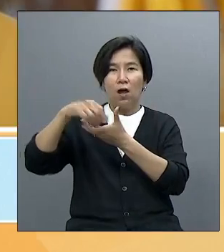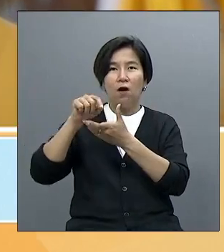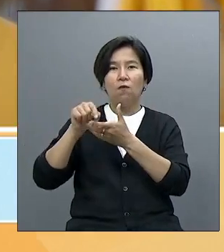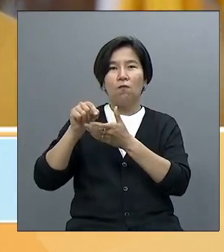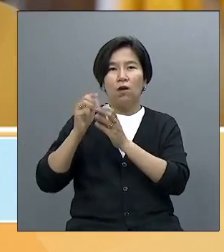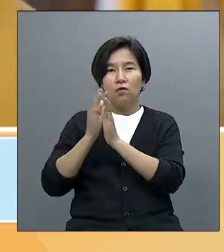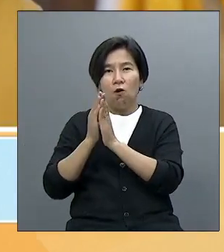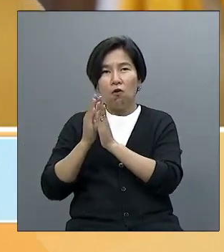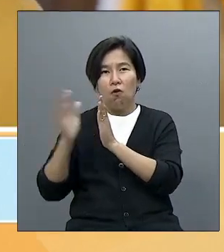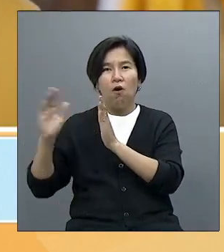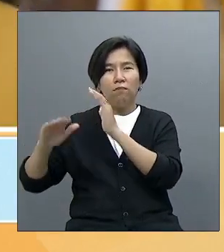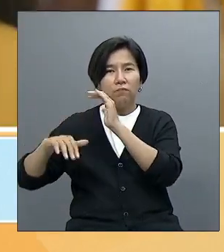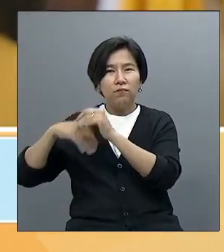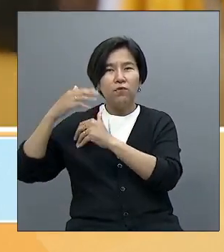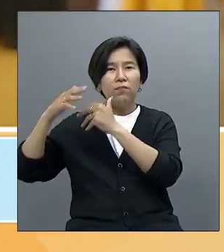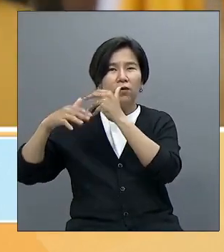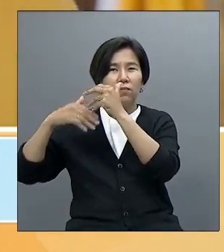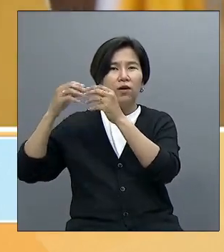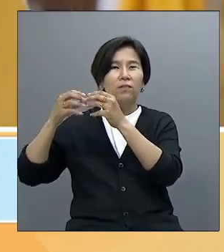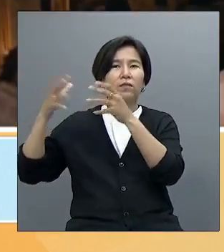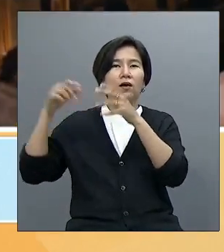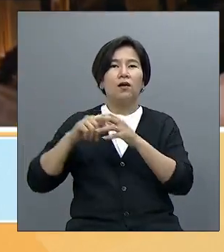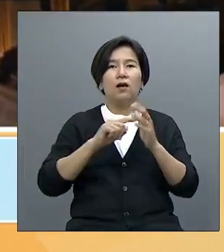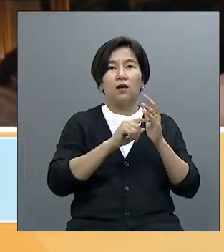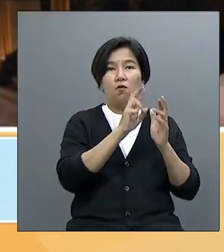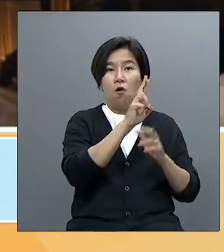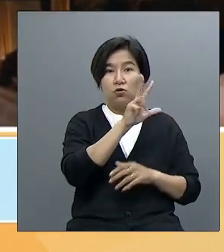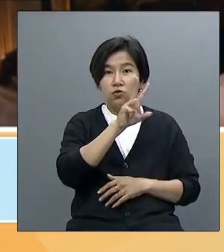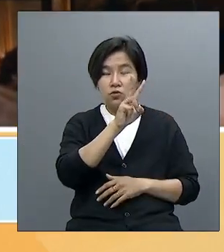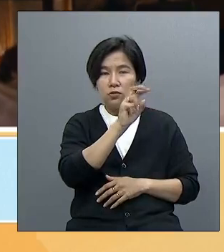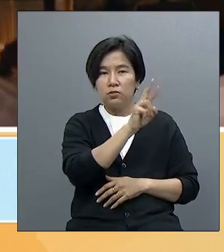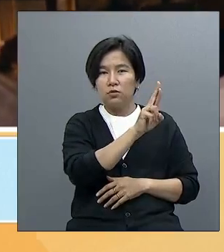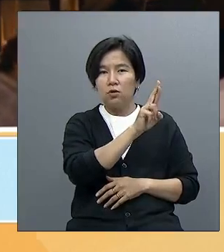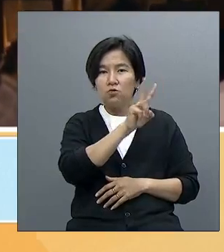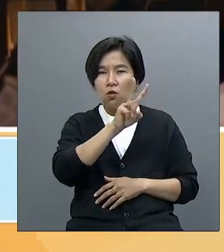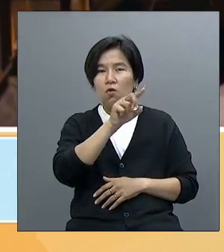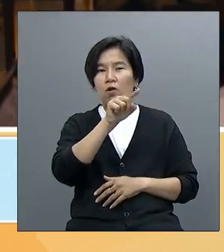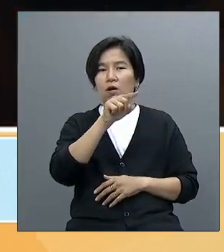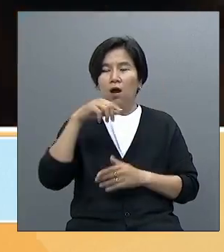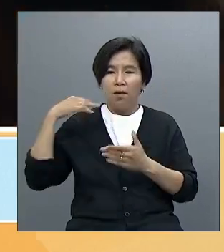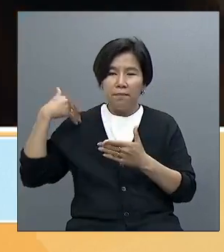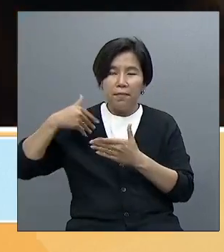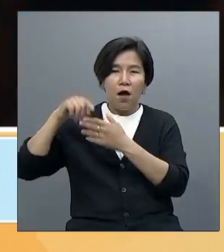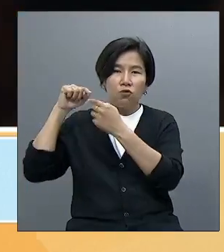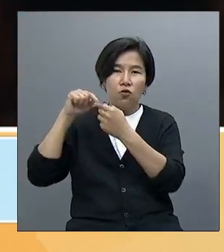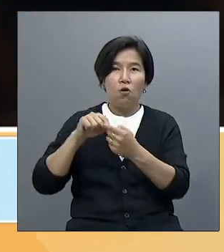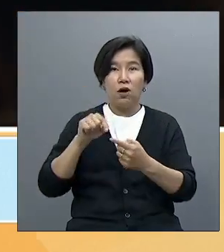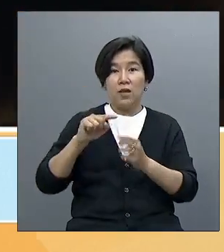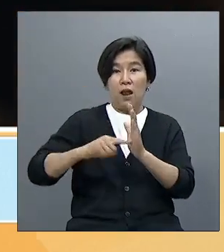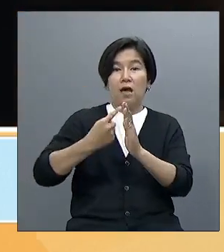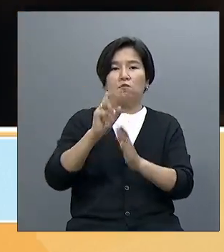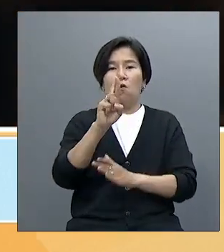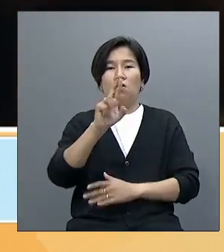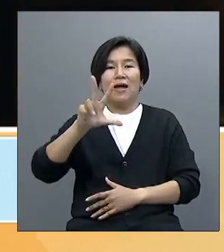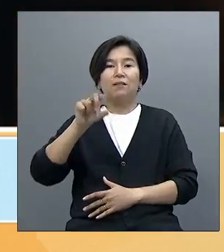เจริญรุ่งเรืองเฟื่องฟูมาตั้งแต่ยุครัชกาลที่2ยาวเรื่อยมาสิ่งต่างๆที่เกิดขึ้นในบุษบาลุยไฟเป็นแค่ตัวอย่